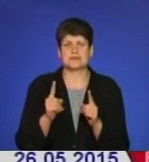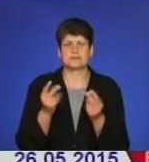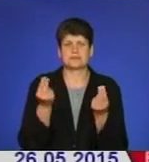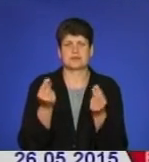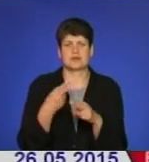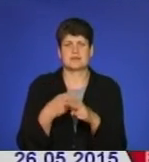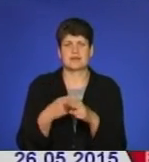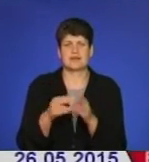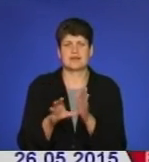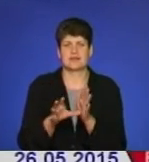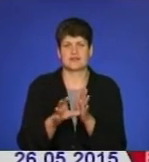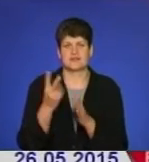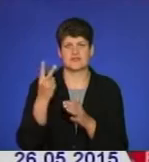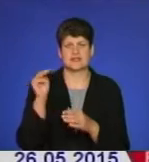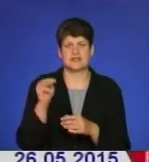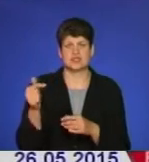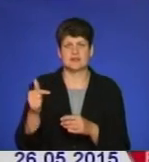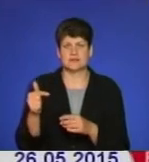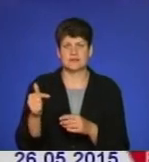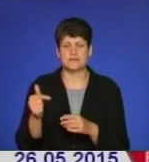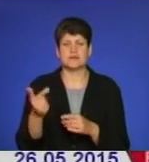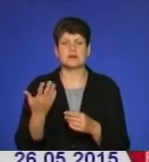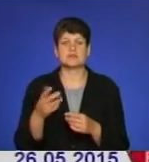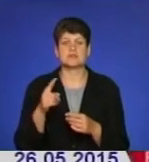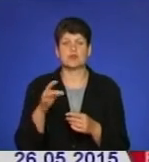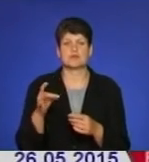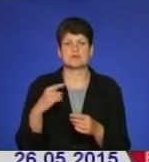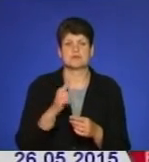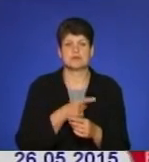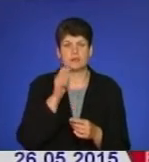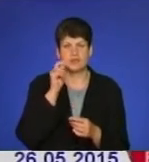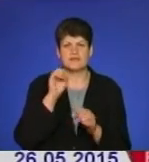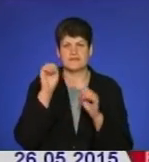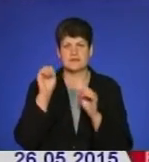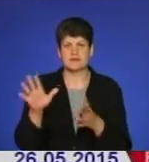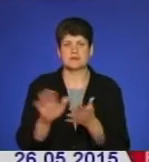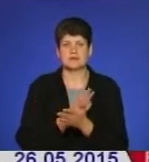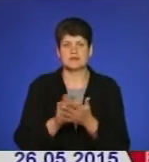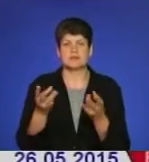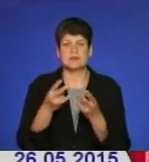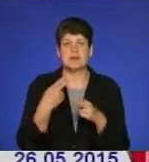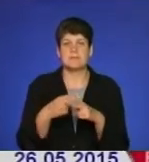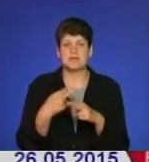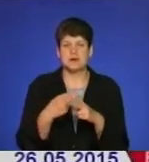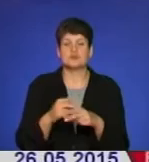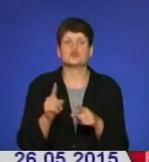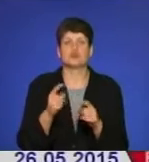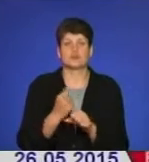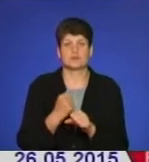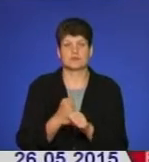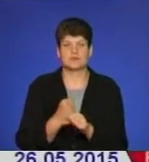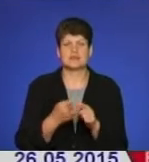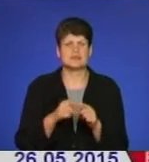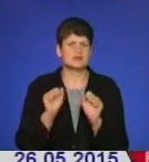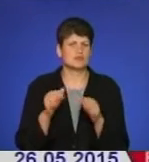і електрики – 2 тисячі гривень. Збройним силам України віддаватимуть безкоштовно, але потрібно метал, з якого робили б цей станок. Це може